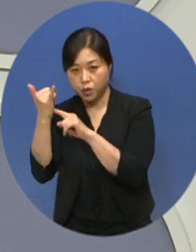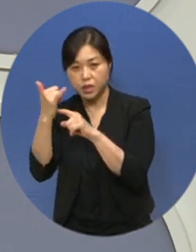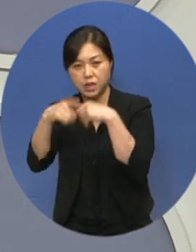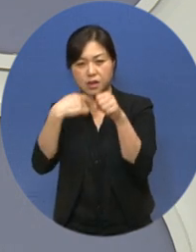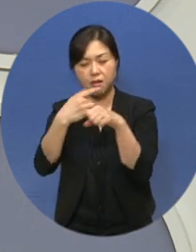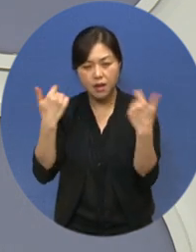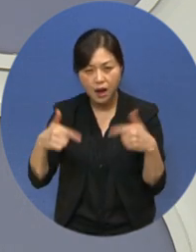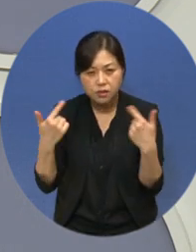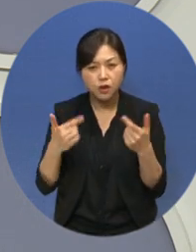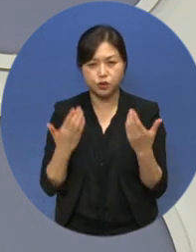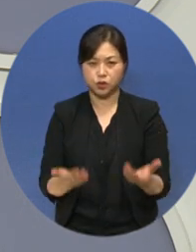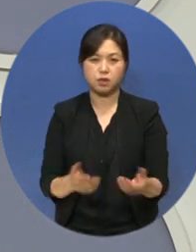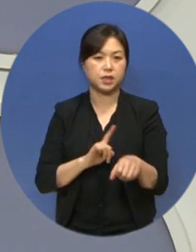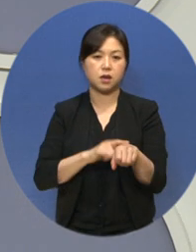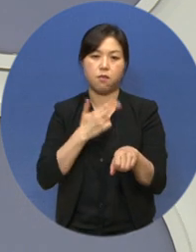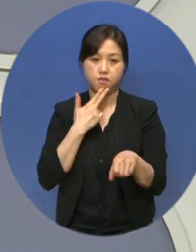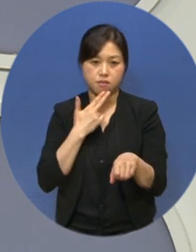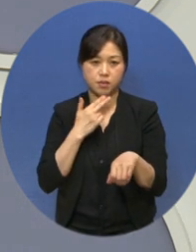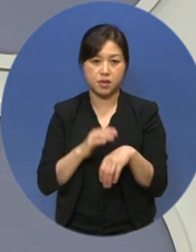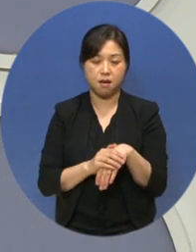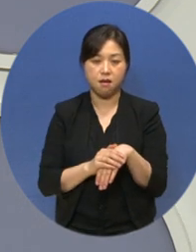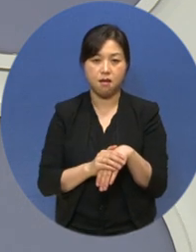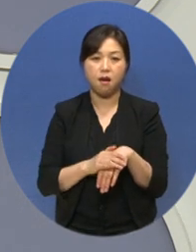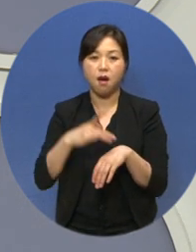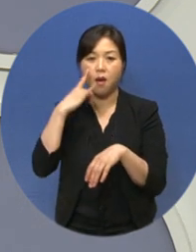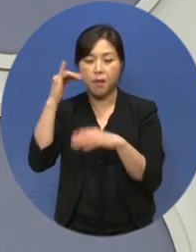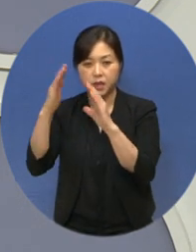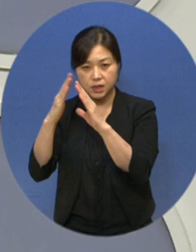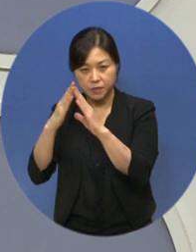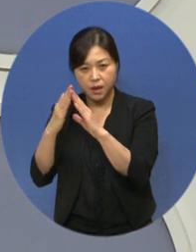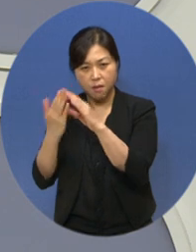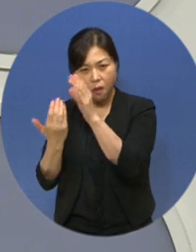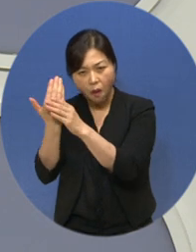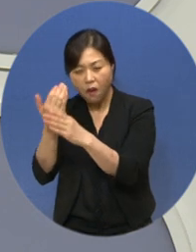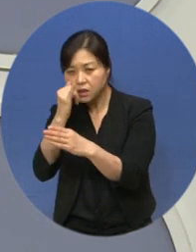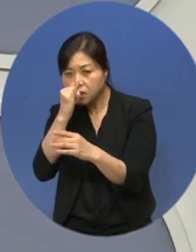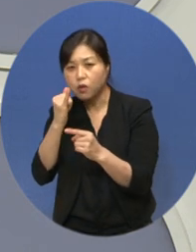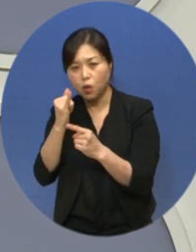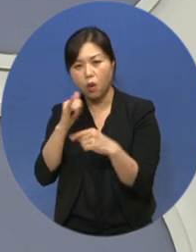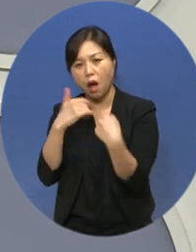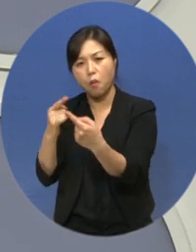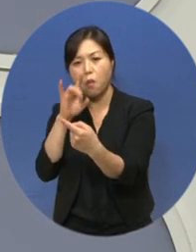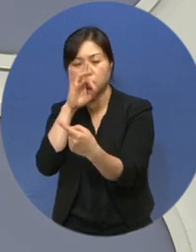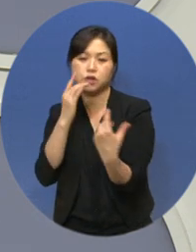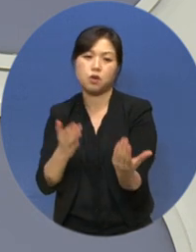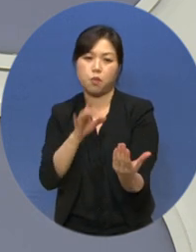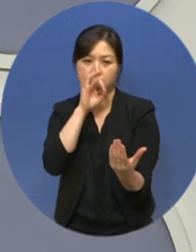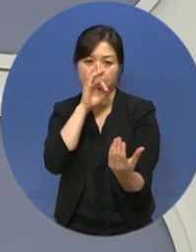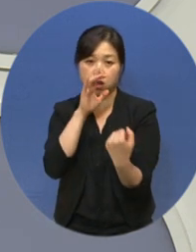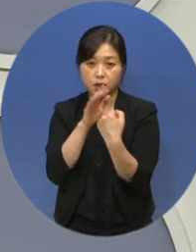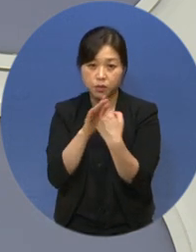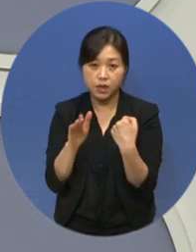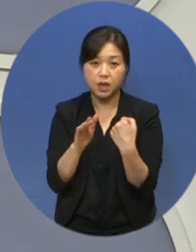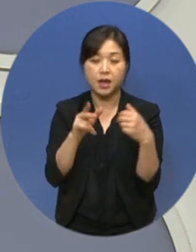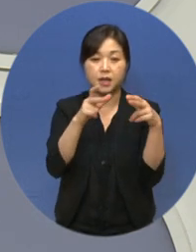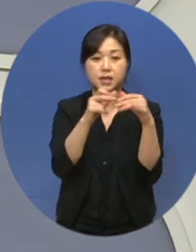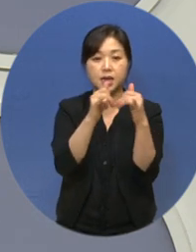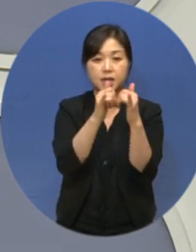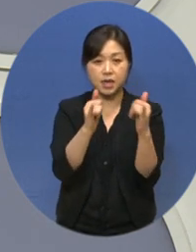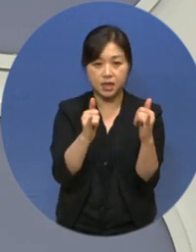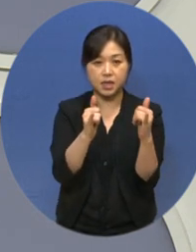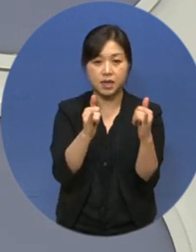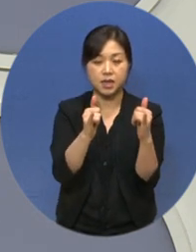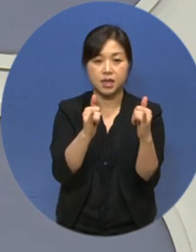없습니다 음 뭐 친정에 큰일이라도 떨지 cg 못했는데 이런 분들의 장애인 힐리 센터를 에 대하여 처음으로